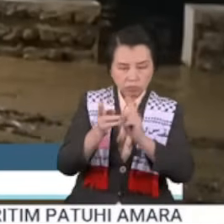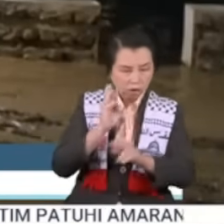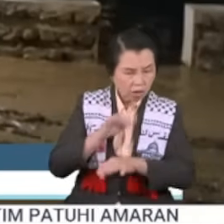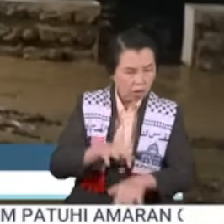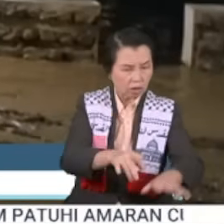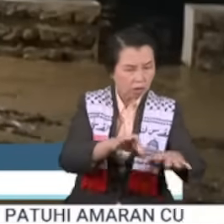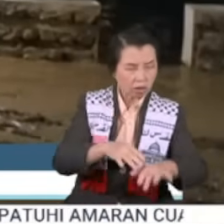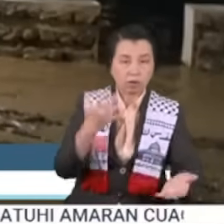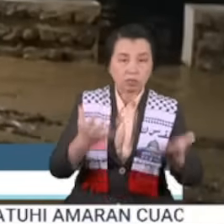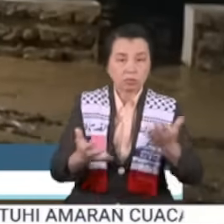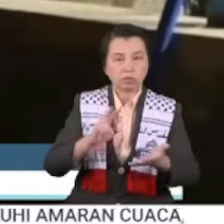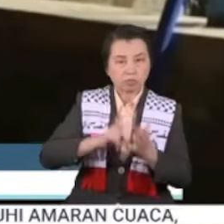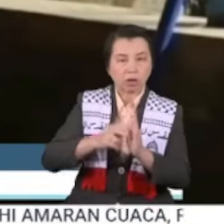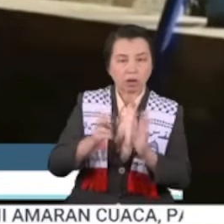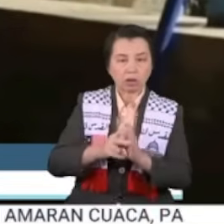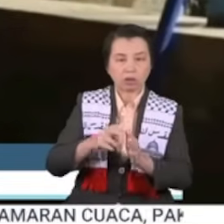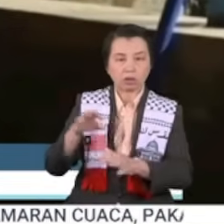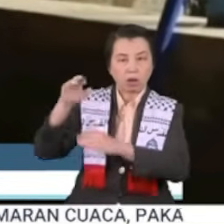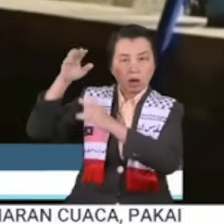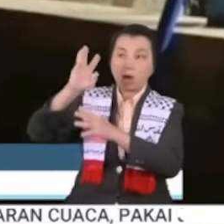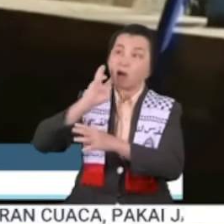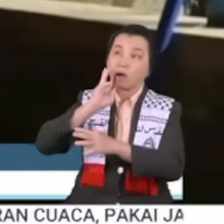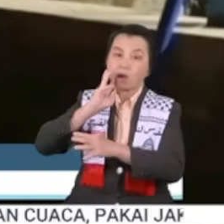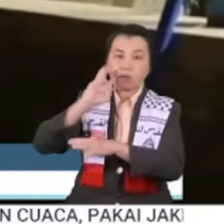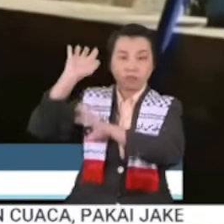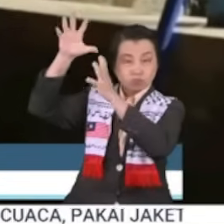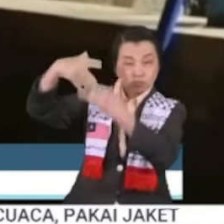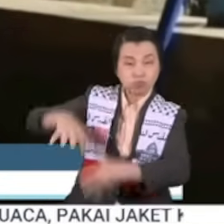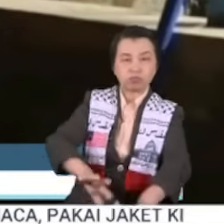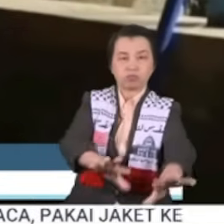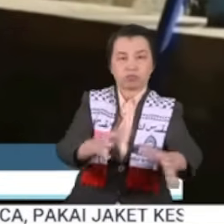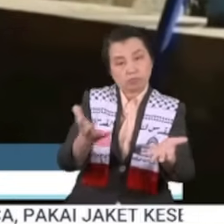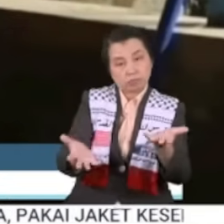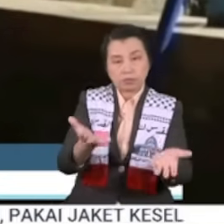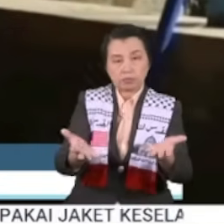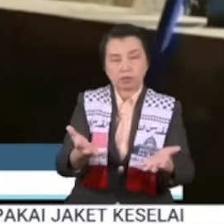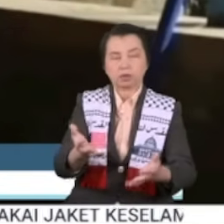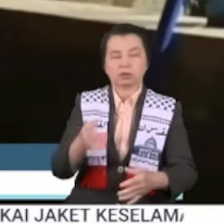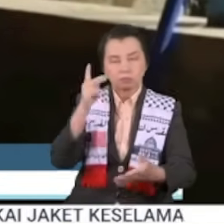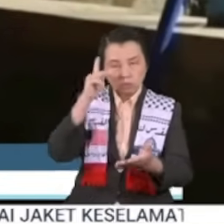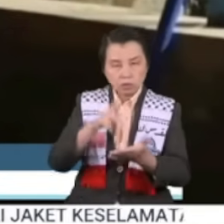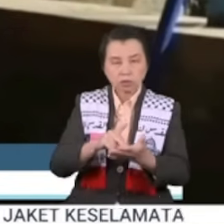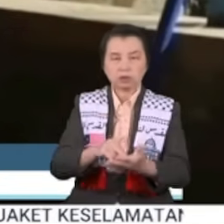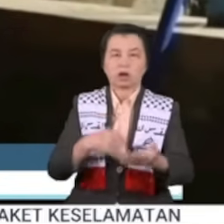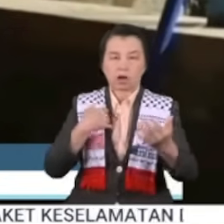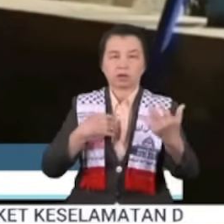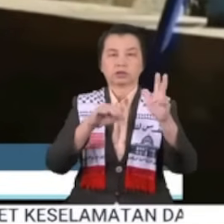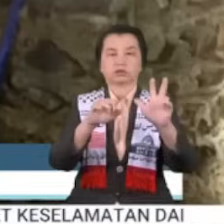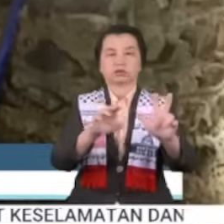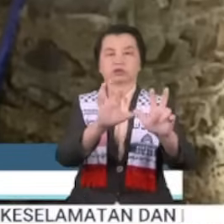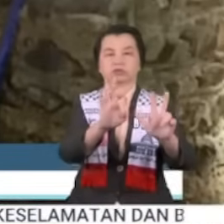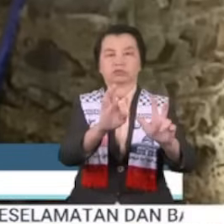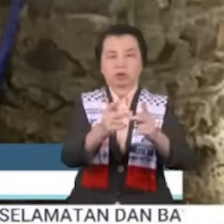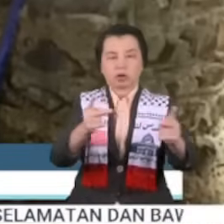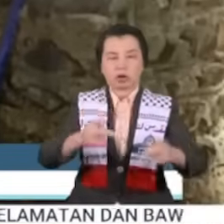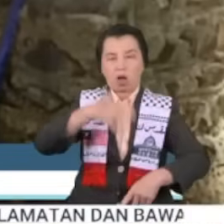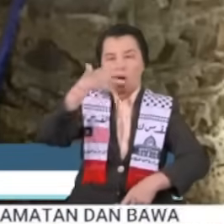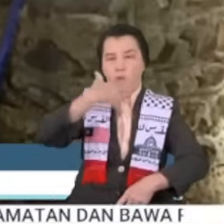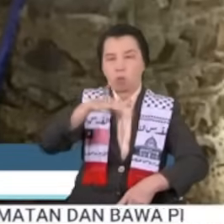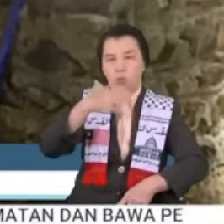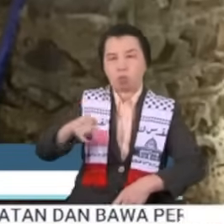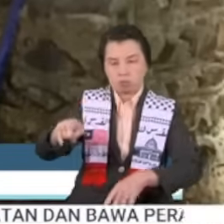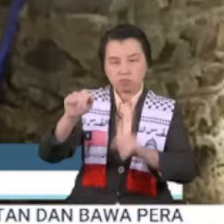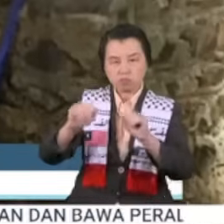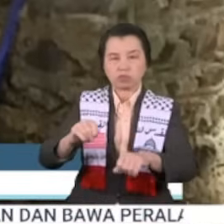aliran air yang mungkin menandakan bencana kepala air Beliau berkata walaupun pihaknya telah mengenal pasti 39 kawasan panas di negeri